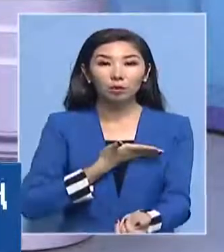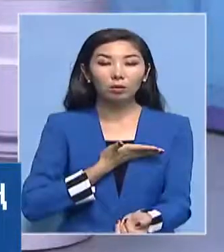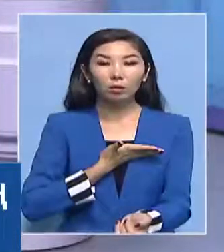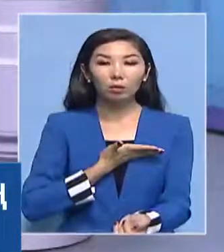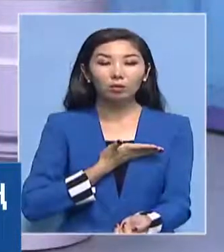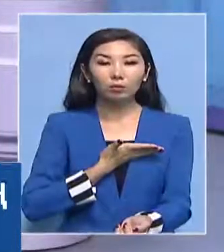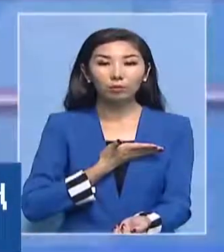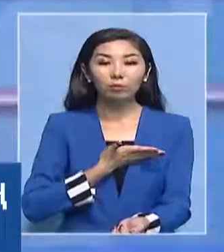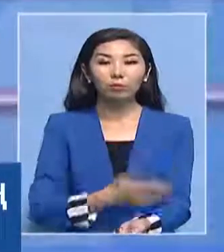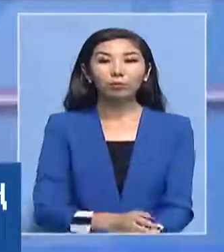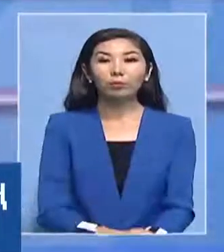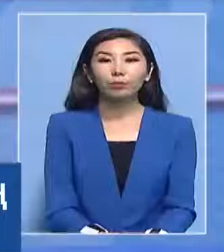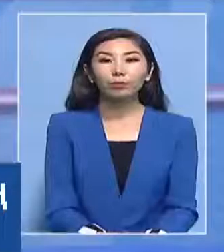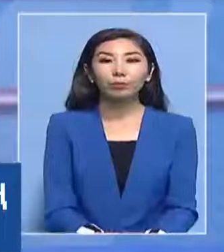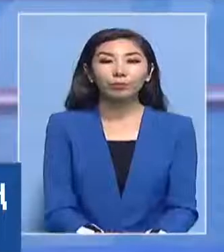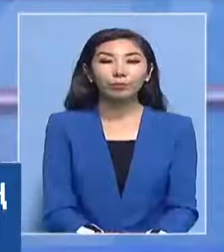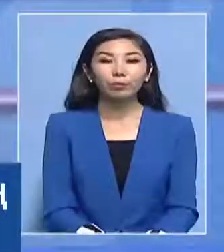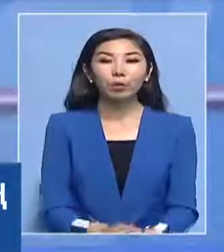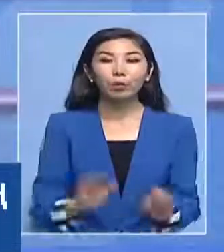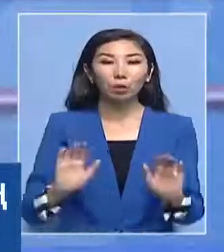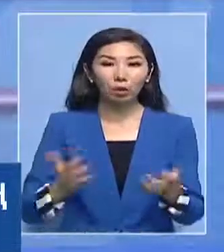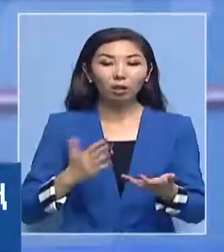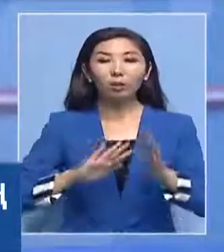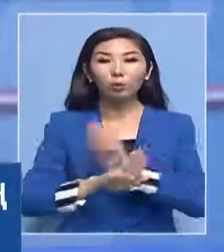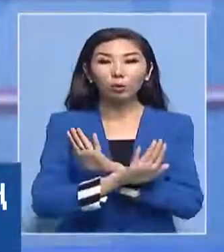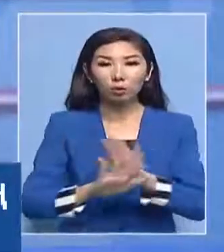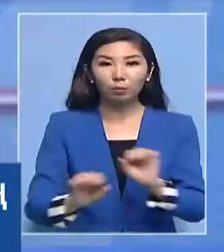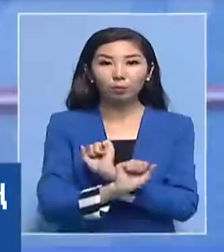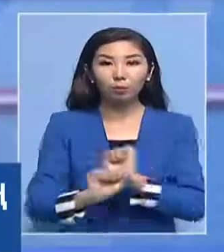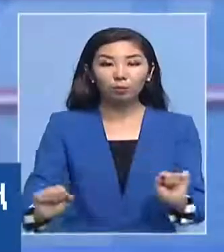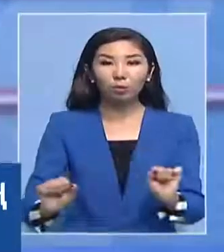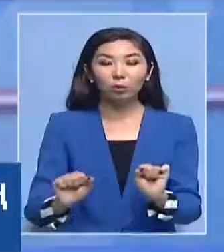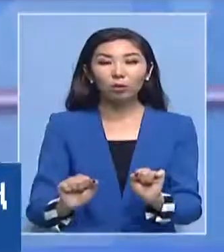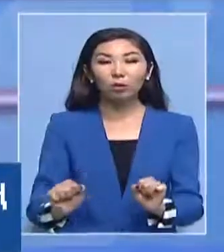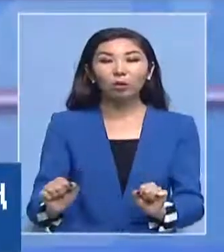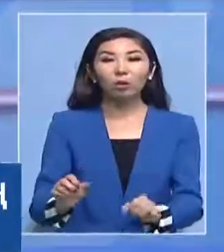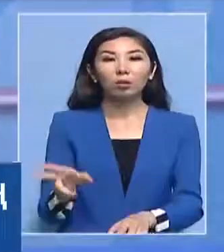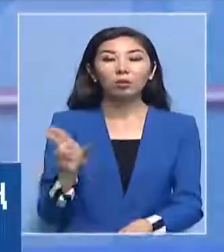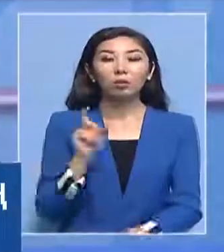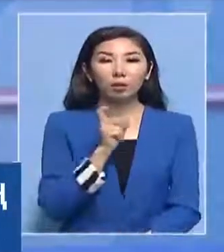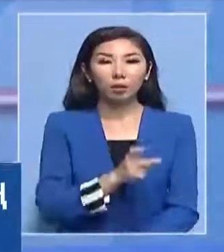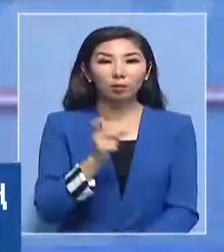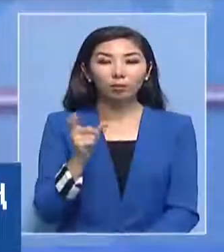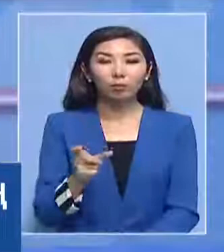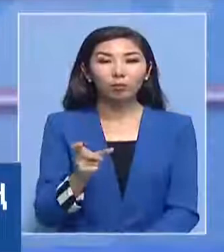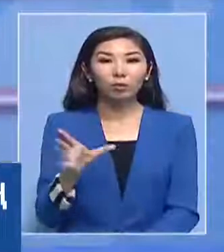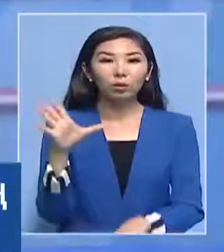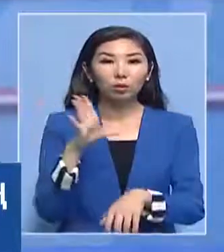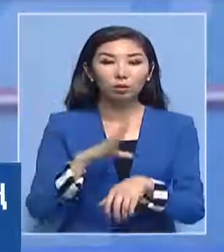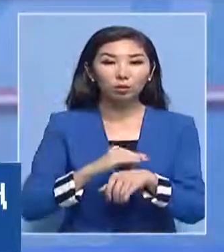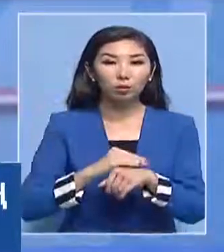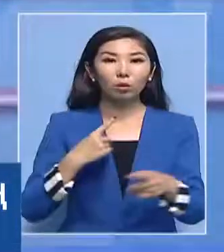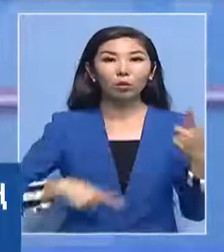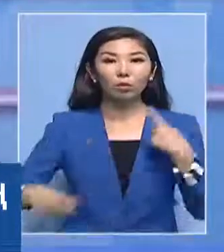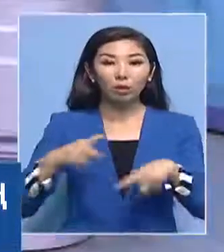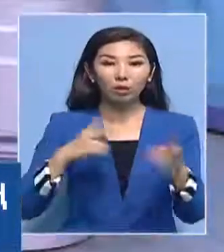осындай оқиғаларды болдырмау. Жаңа таңертең кеткен жұмысқа адам үйге кешке солай